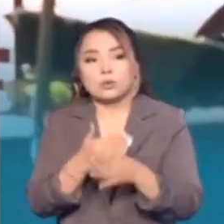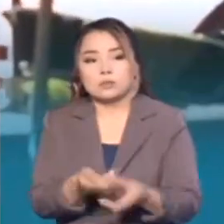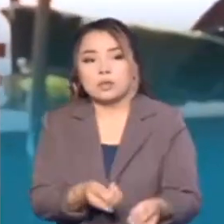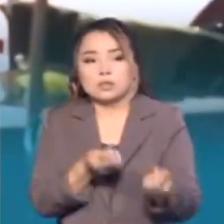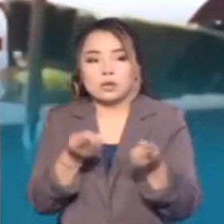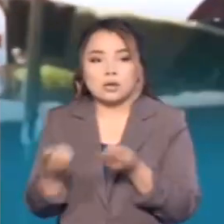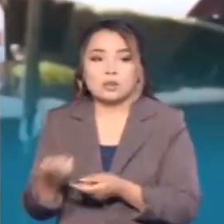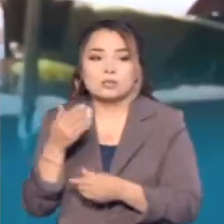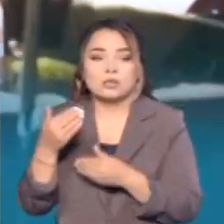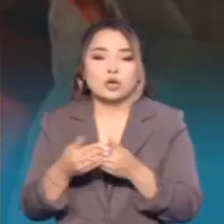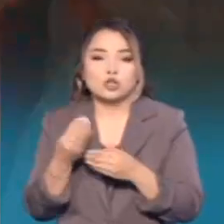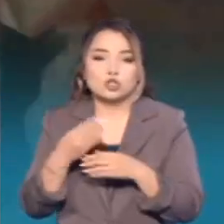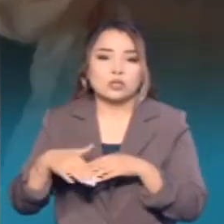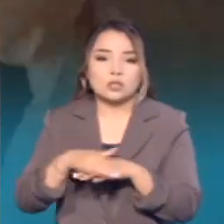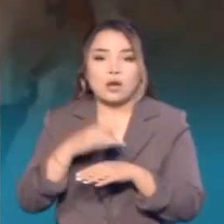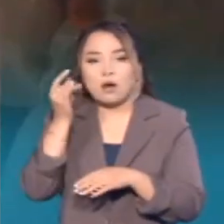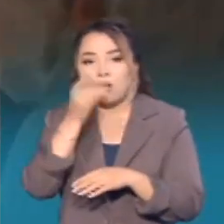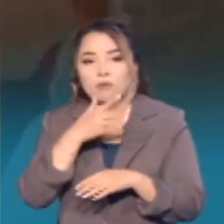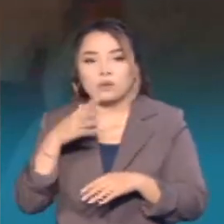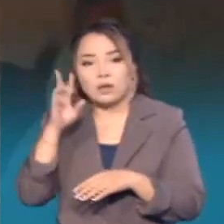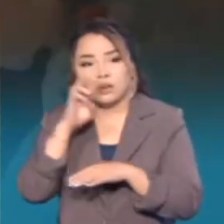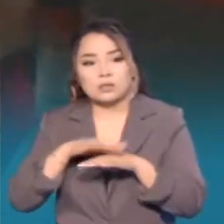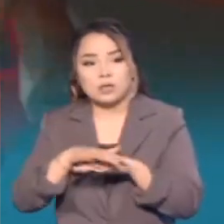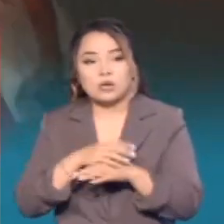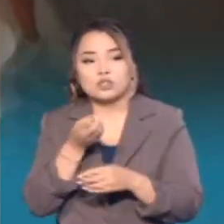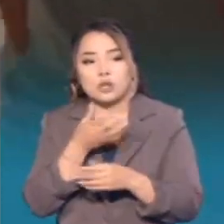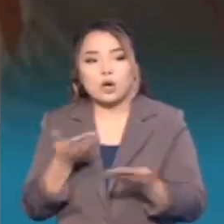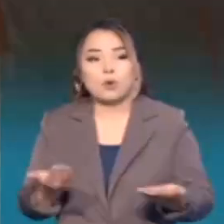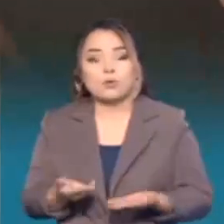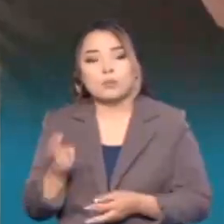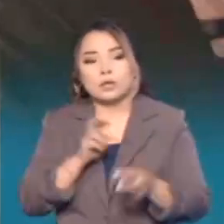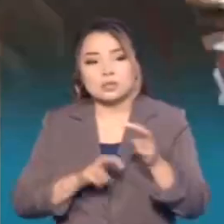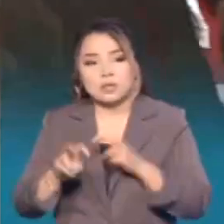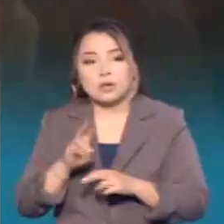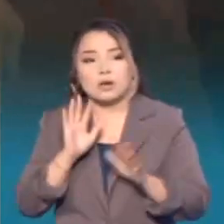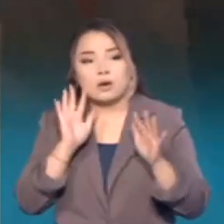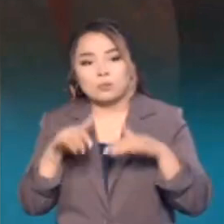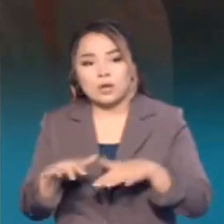Жыл сайын таяу шығыс пен Африка елдерінен жақсы өмір іздеп мыңдаған адам